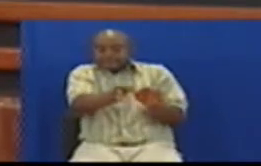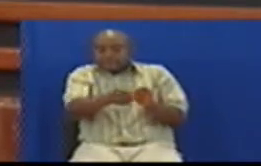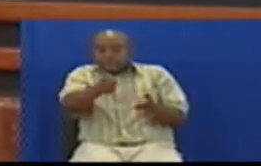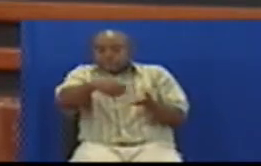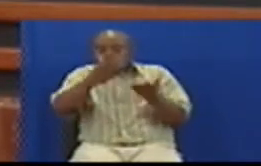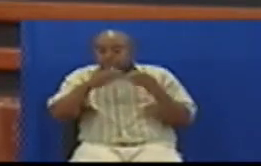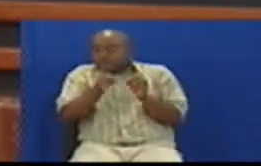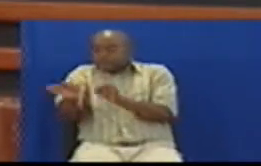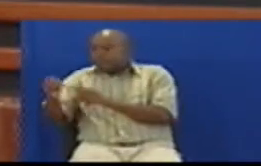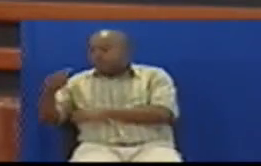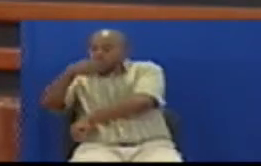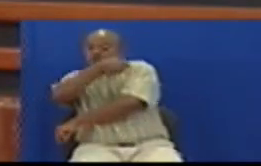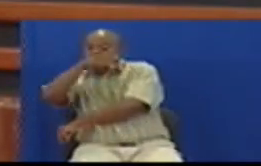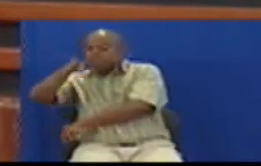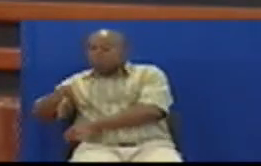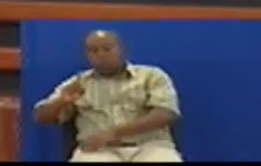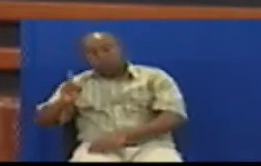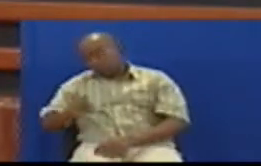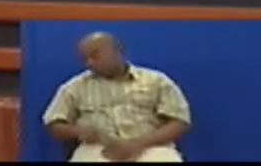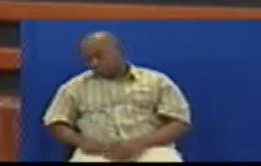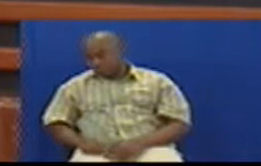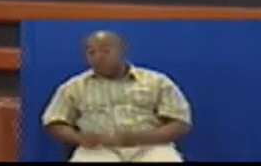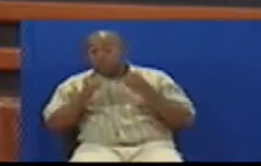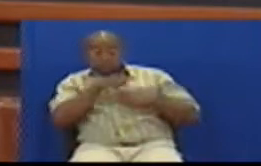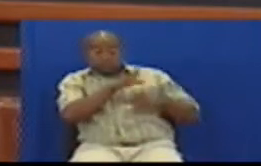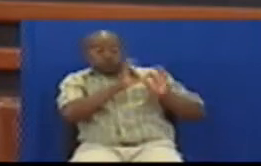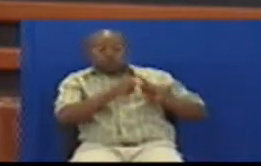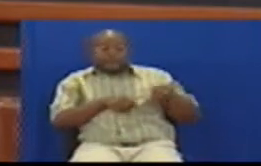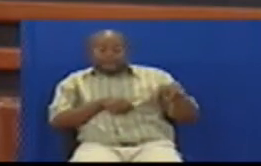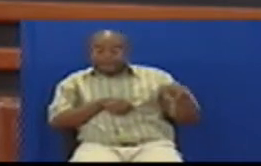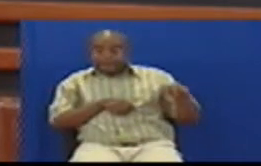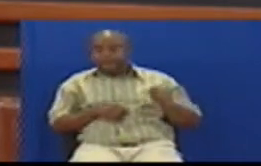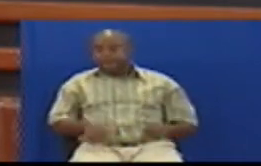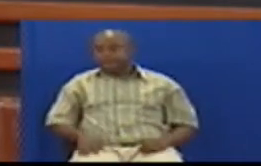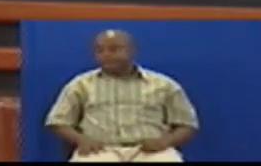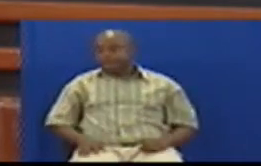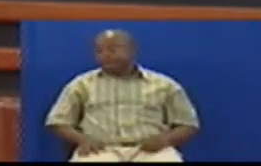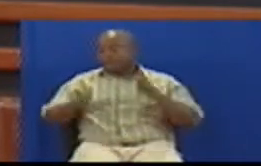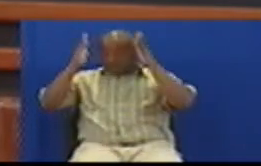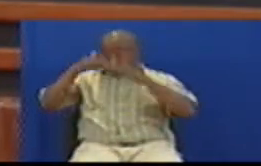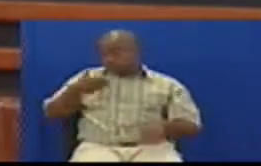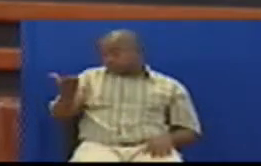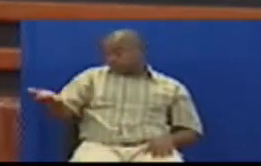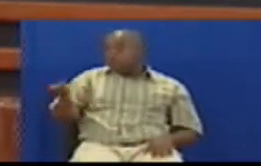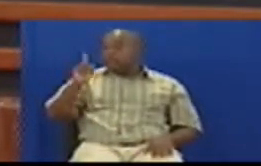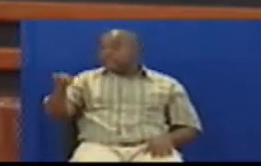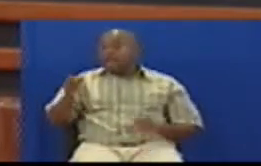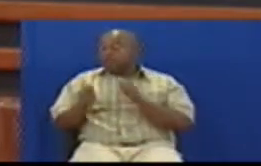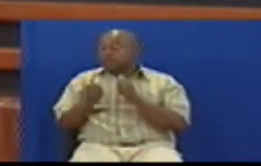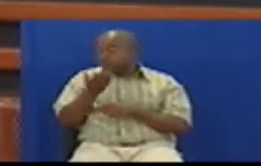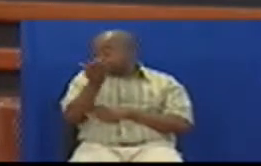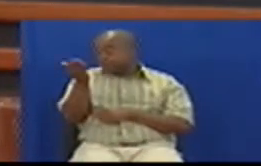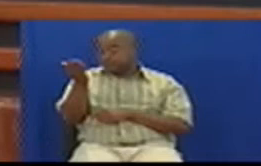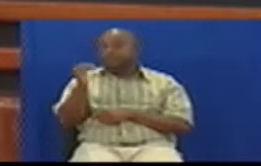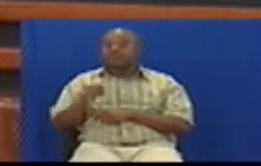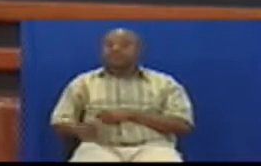utoaji wa huduma za afya. Mheshimiwa Spika, yako mambo mengine nitazungumza kwenye sekta husika, lakini